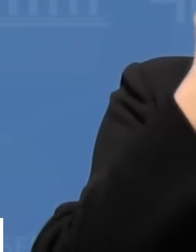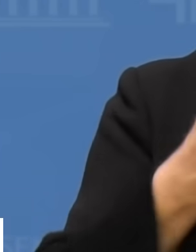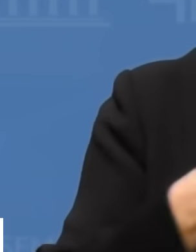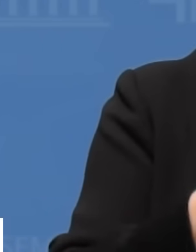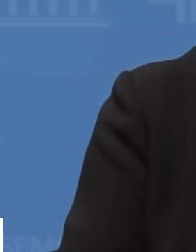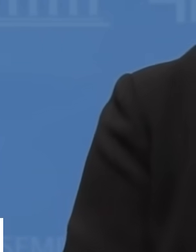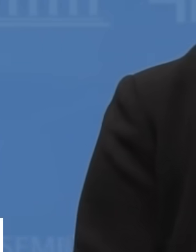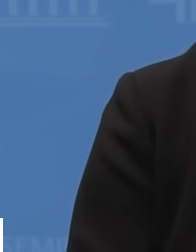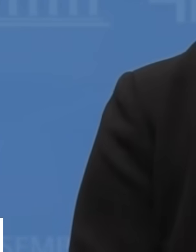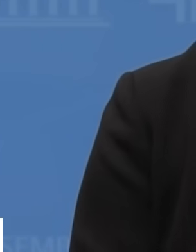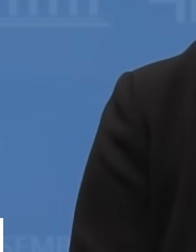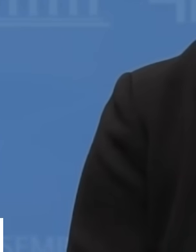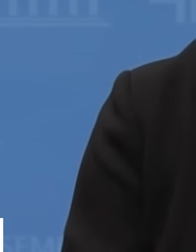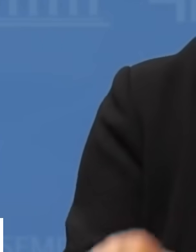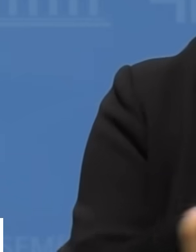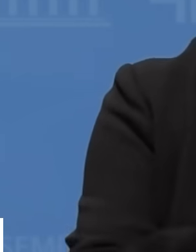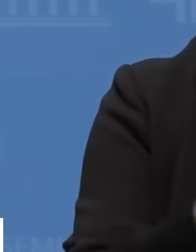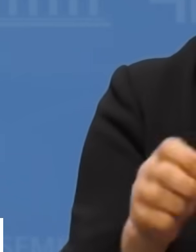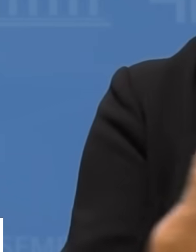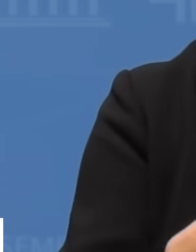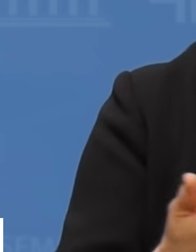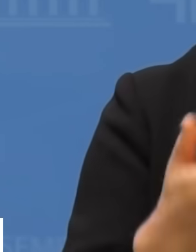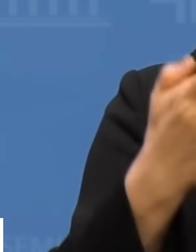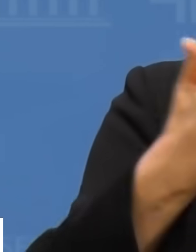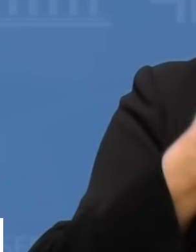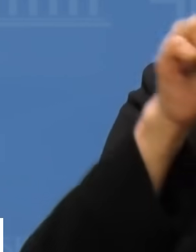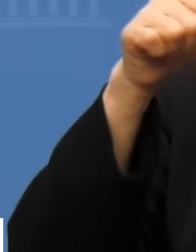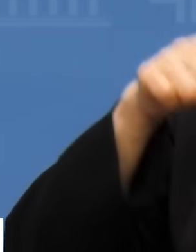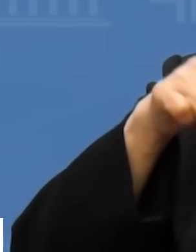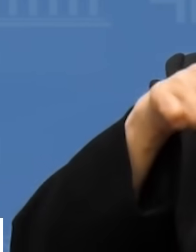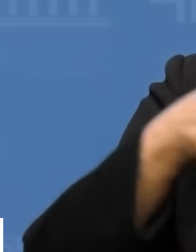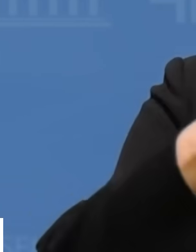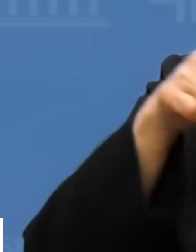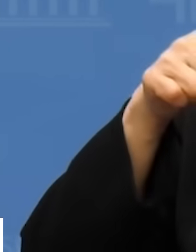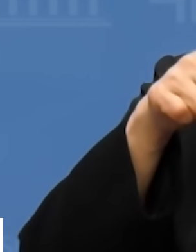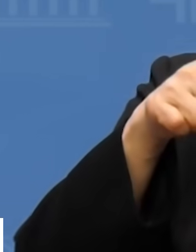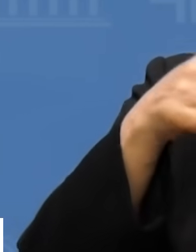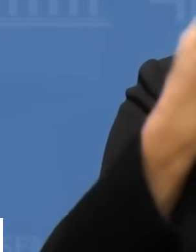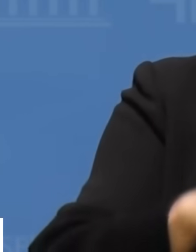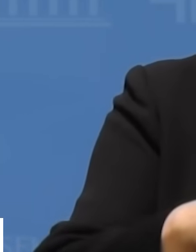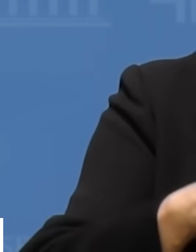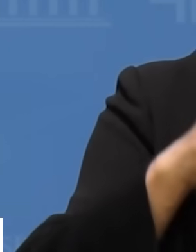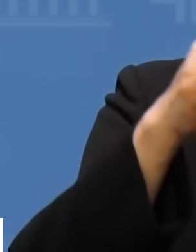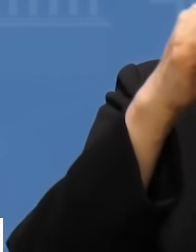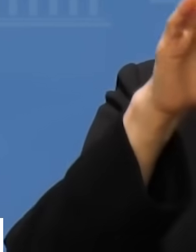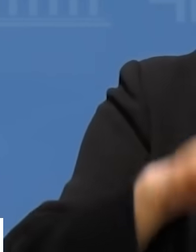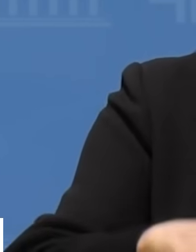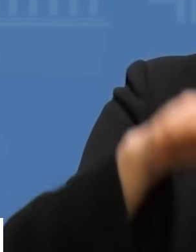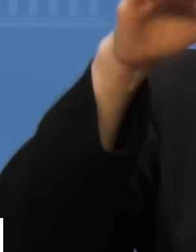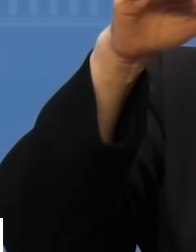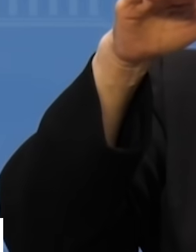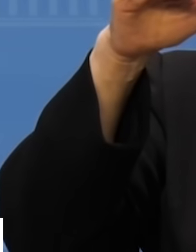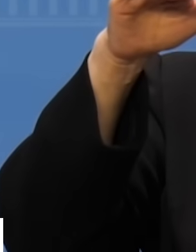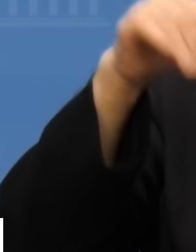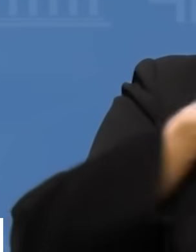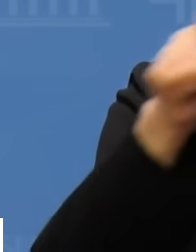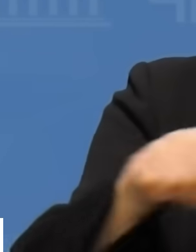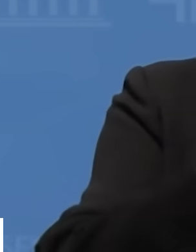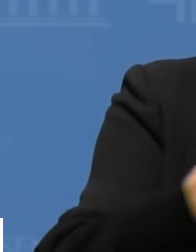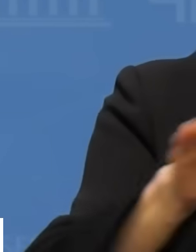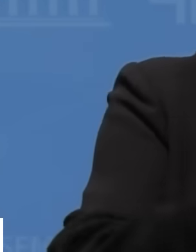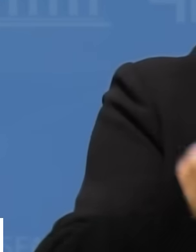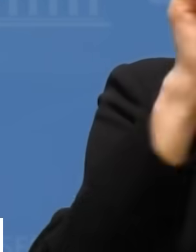추진하겠습니다. 특히 강남북 교육격차 해소에 특별한 관심을 기울이겠습니다.